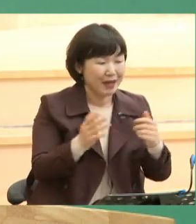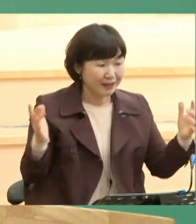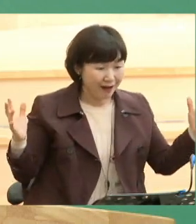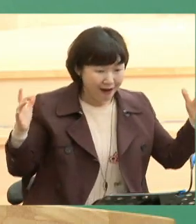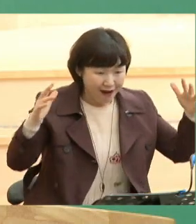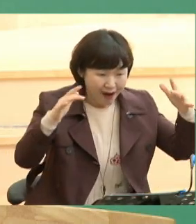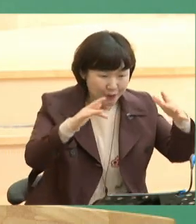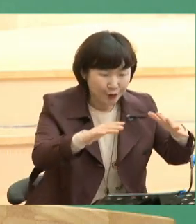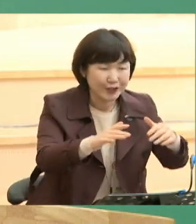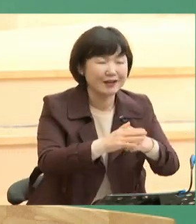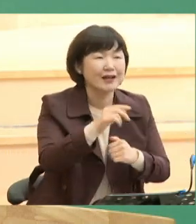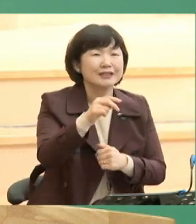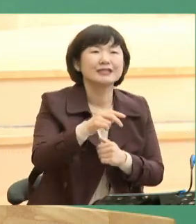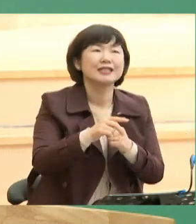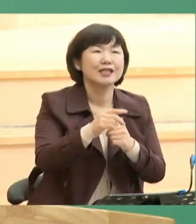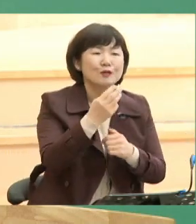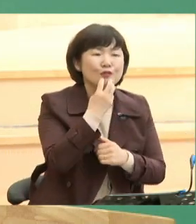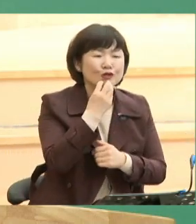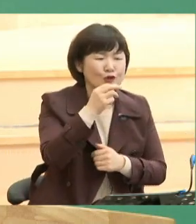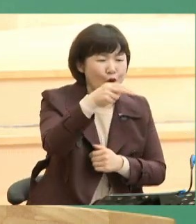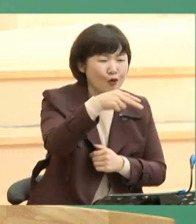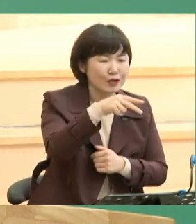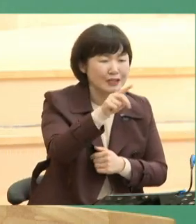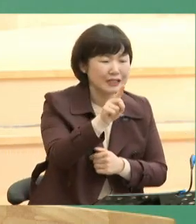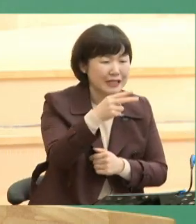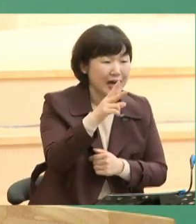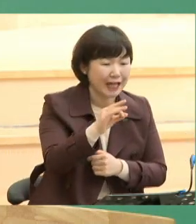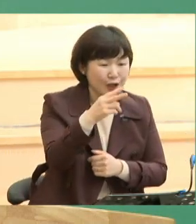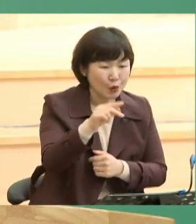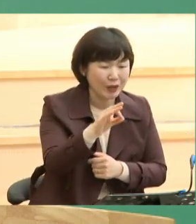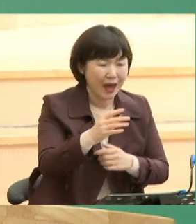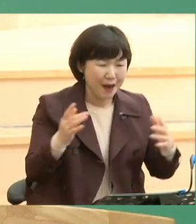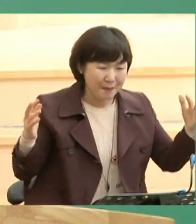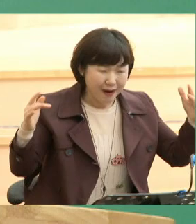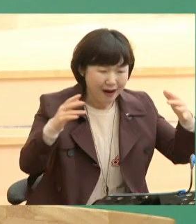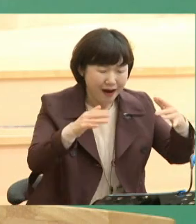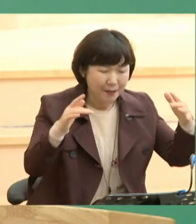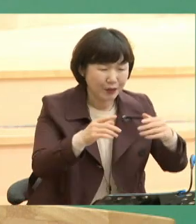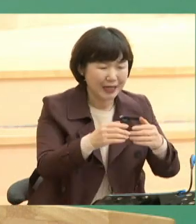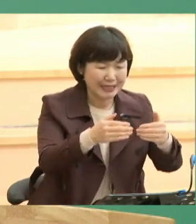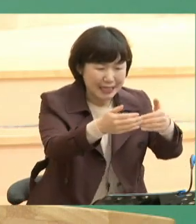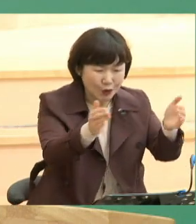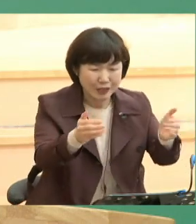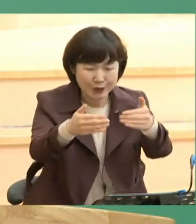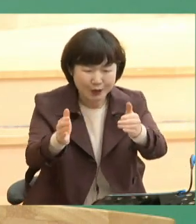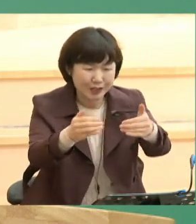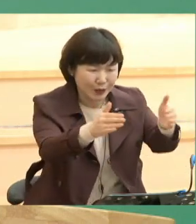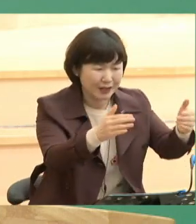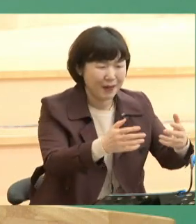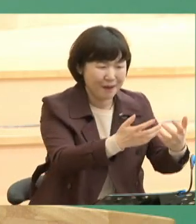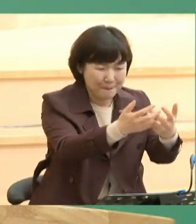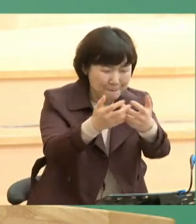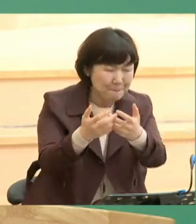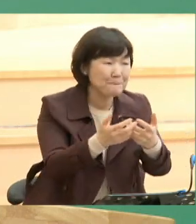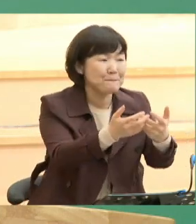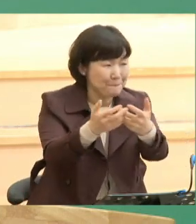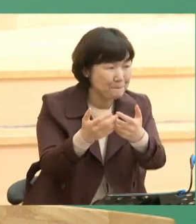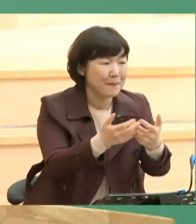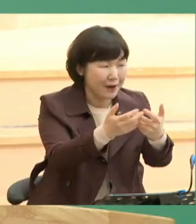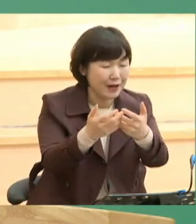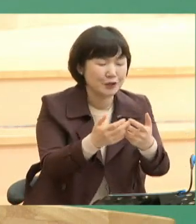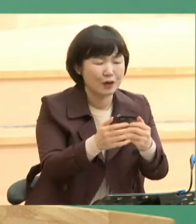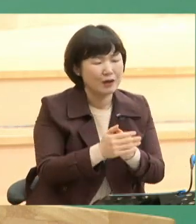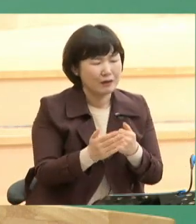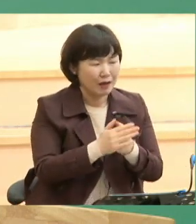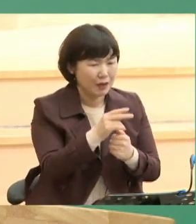사당동에 총신 강의실 마다 막 시험 치는 사업으로 과 꽈 차 쪽에 빠졌어요 전제 앉아서